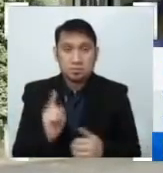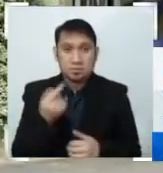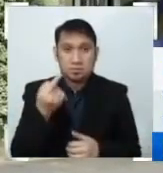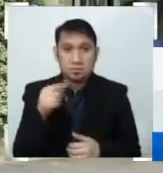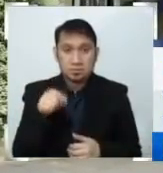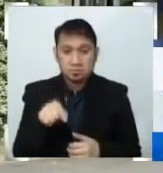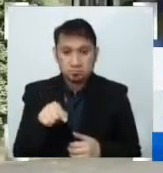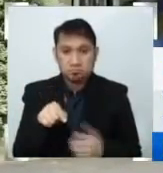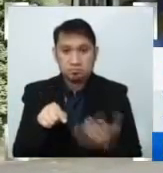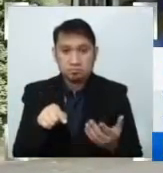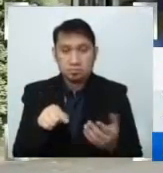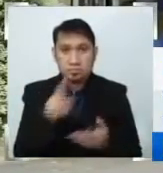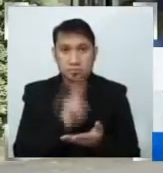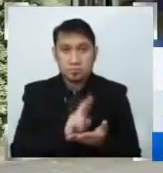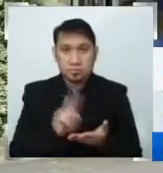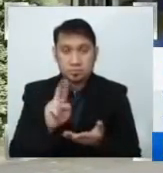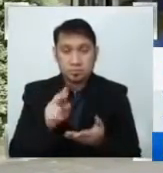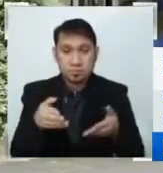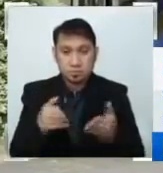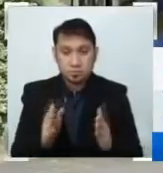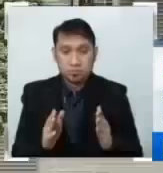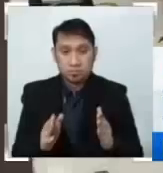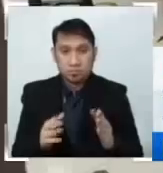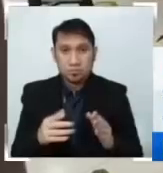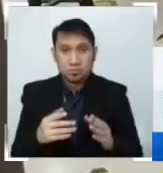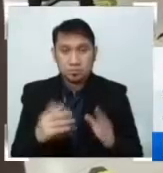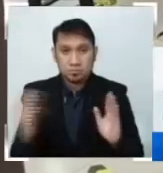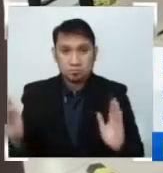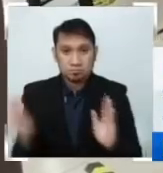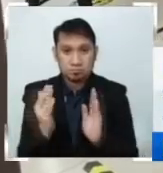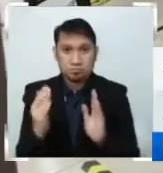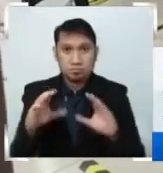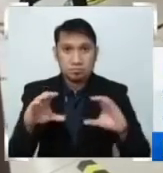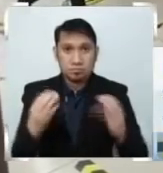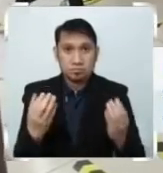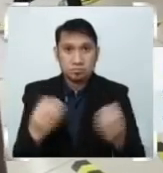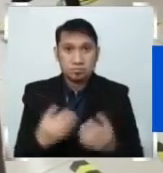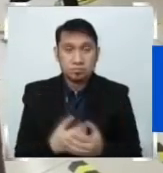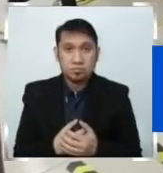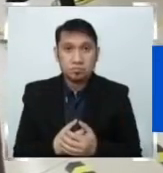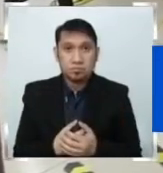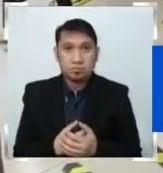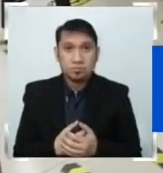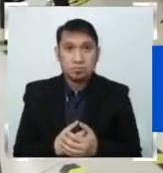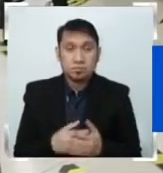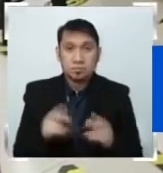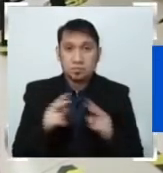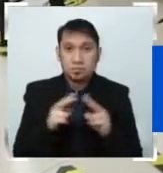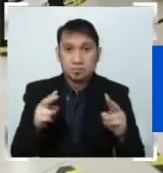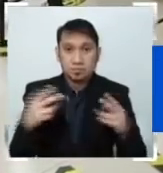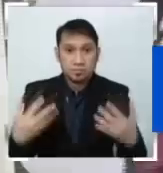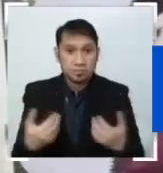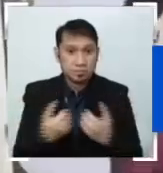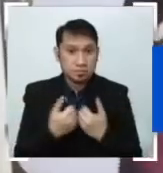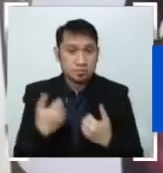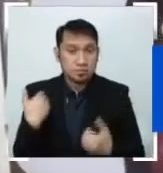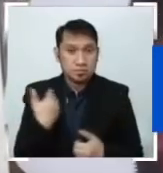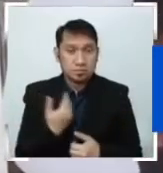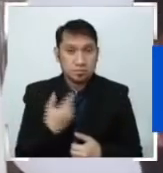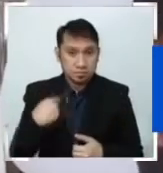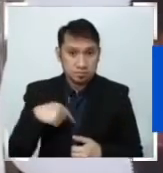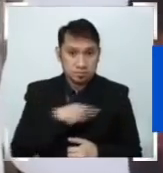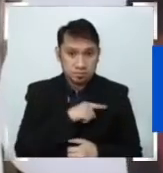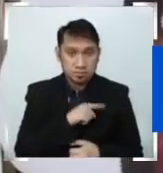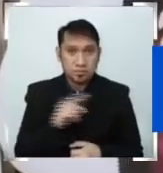sa Isabela na pinayagan magsagawa ng in-person classes. It is very challenging on our part because as you have said nga, we are the first